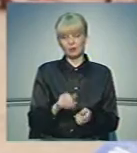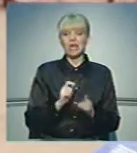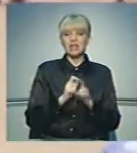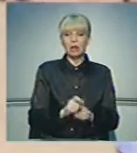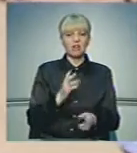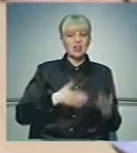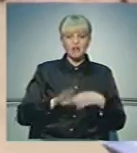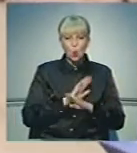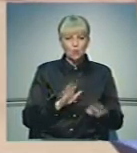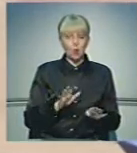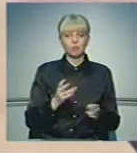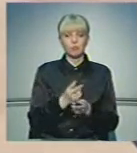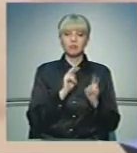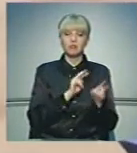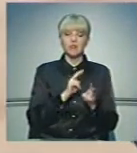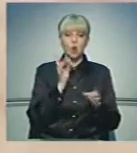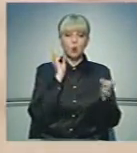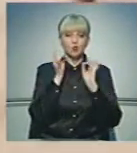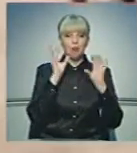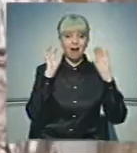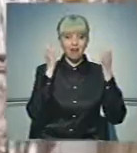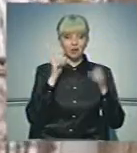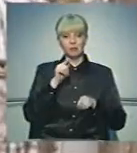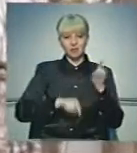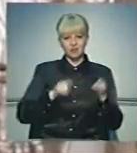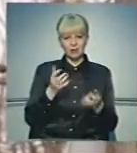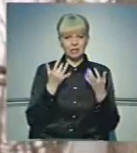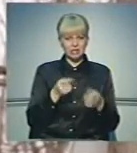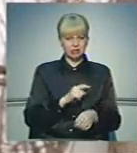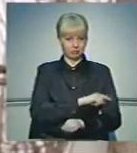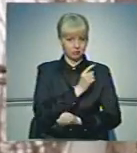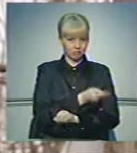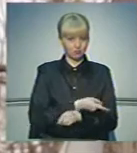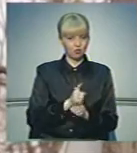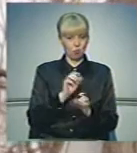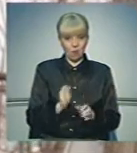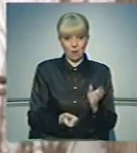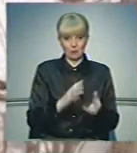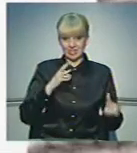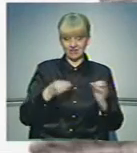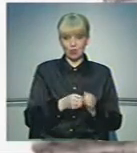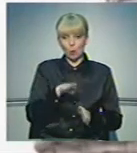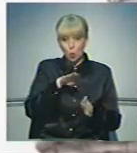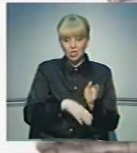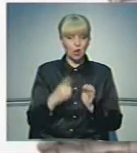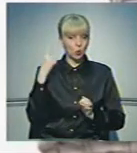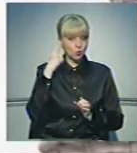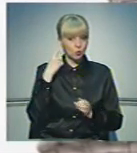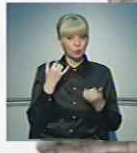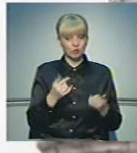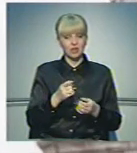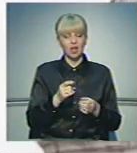словами невдоволених, необхідно стежити за шумом радіо, адже інколи він настільки сильний, що може призвести і до погіршення слуху. Нині